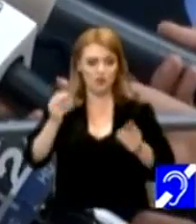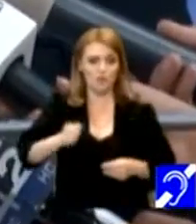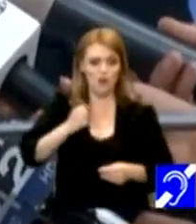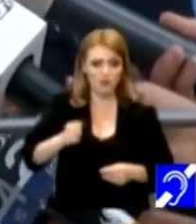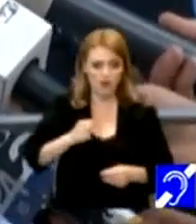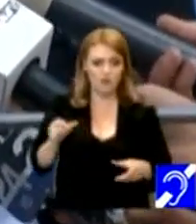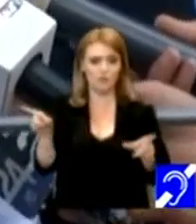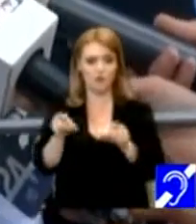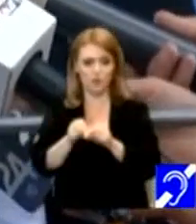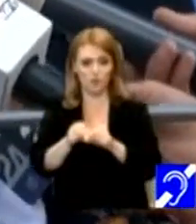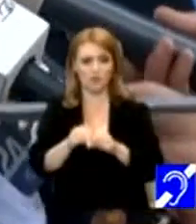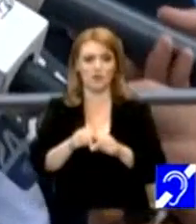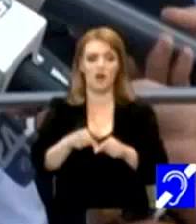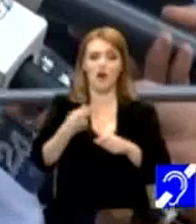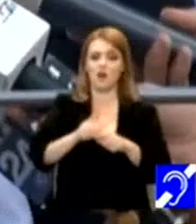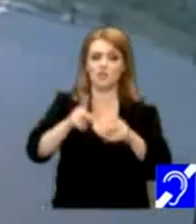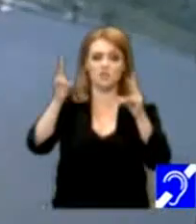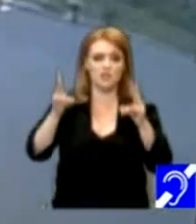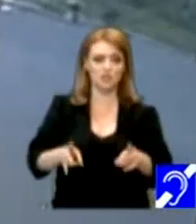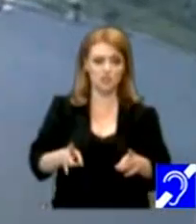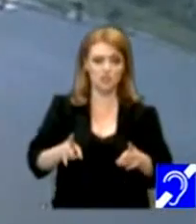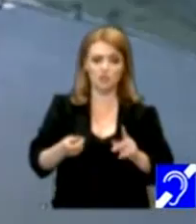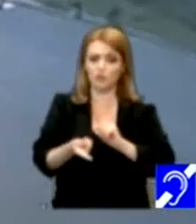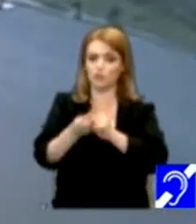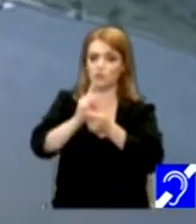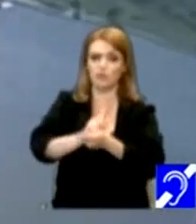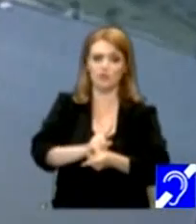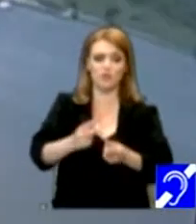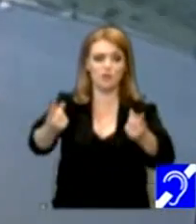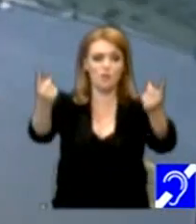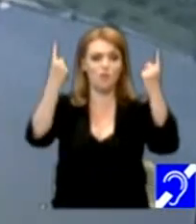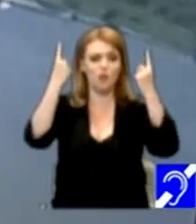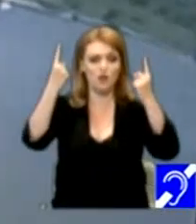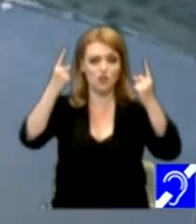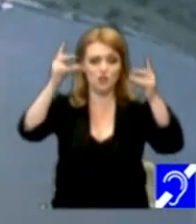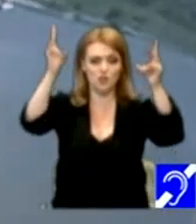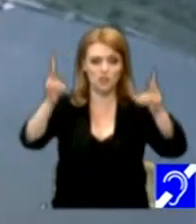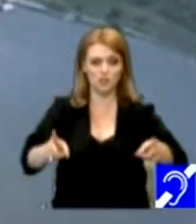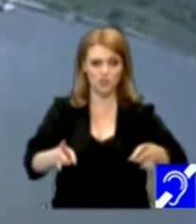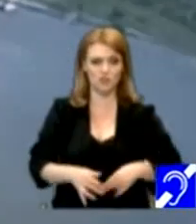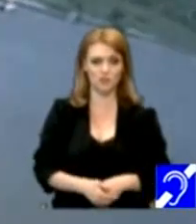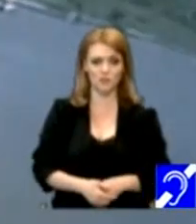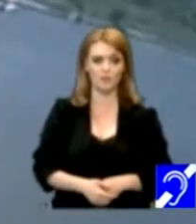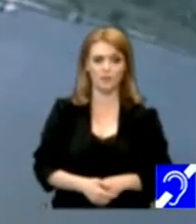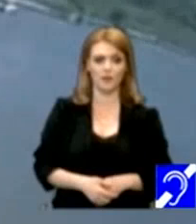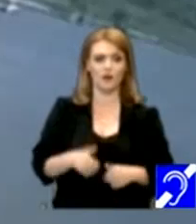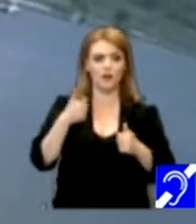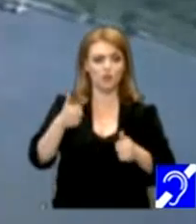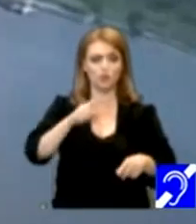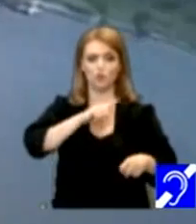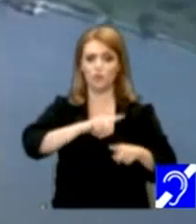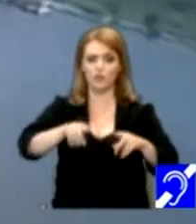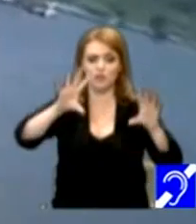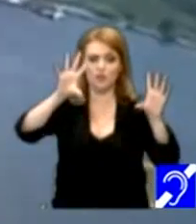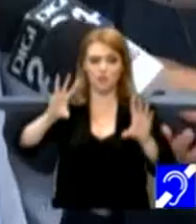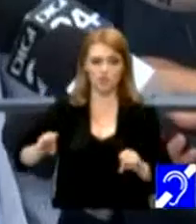rafineriei, această tragedie nu s-a transformat într-o catastrofă. Aceste instalații acum vor fi